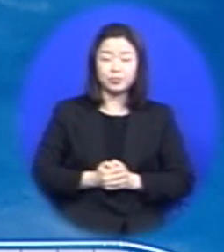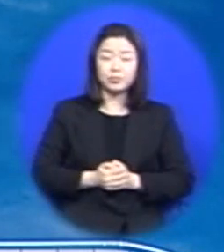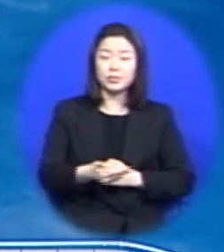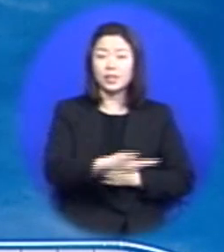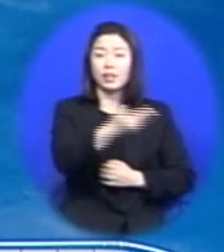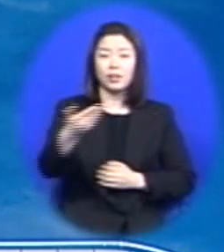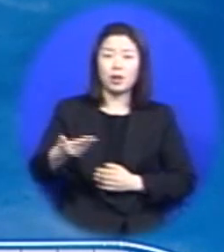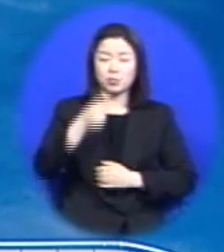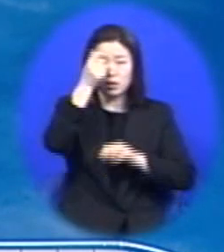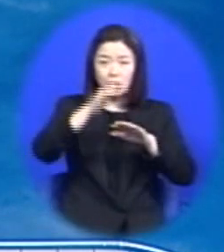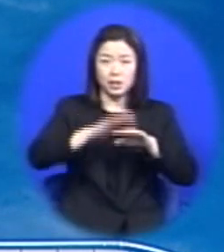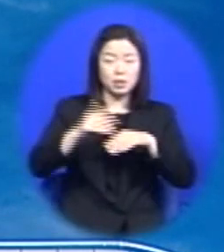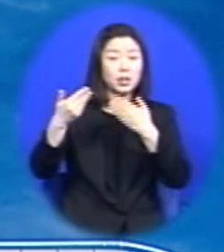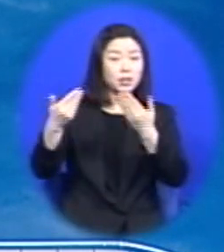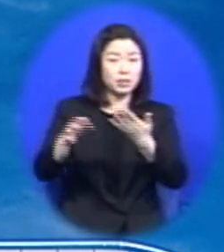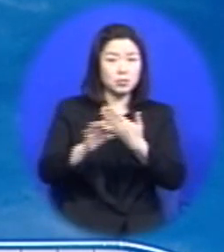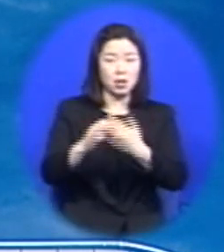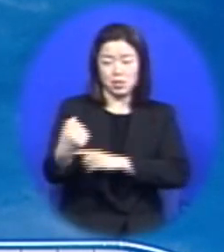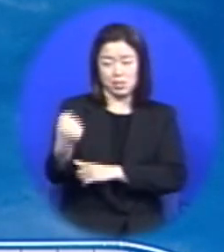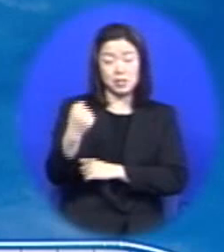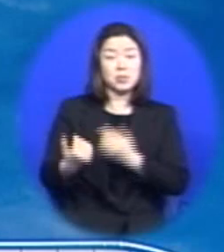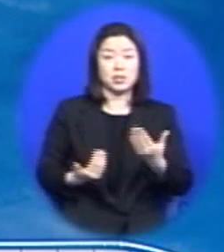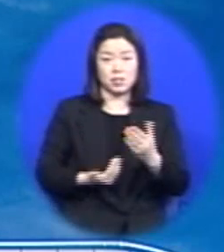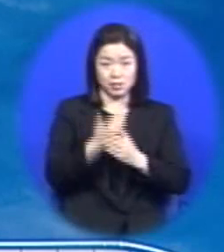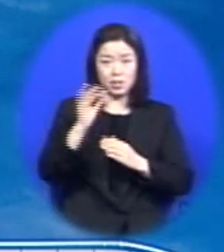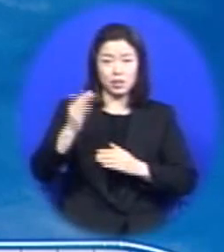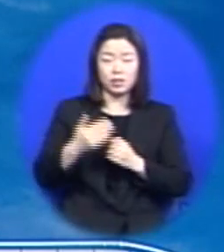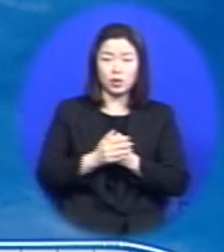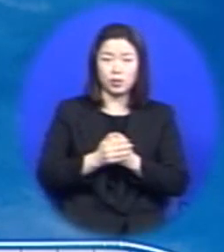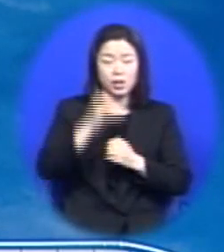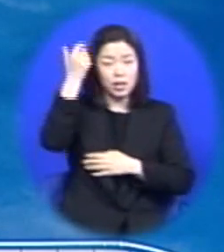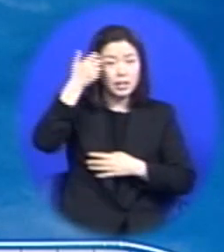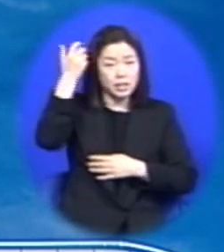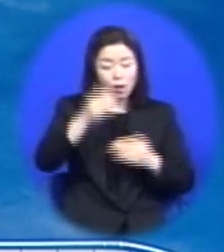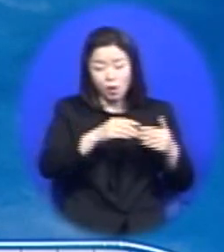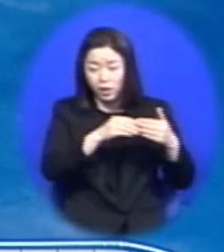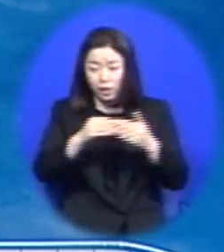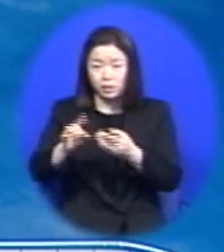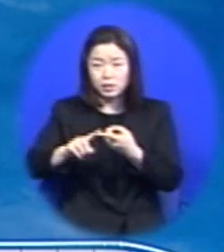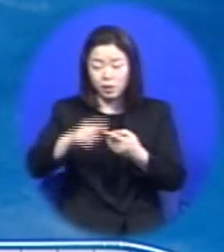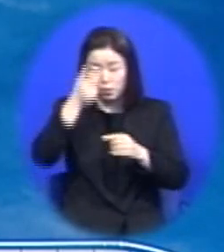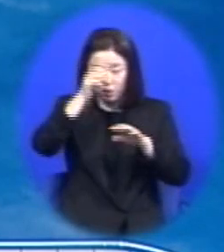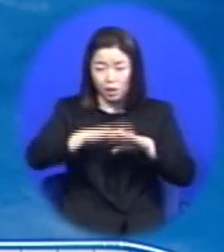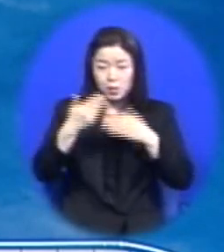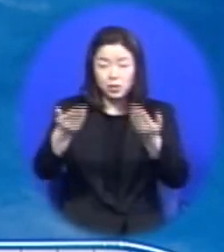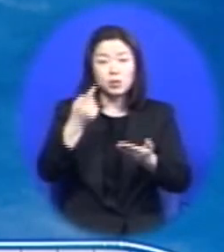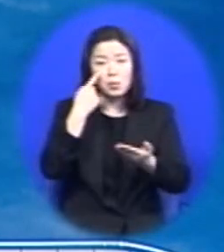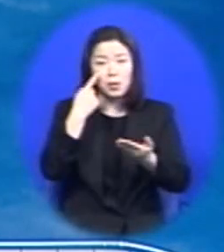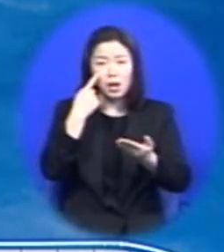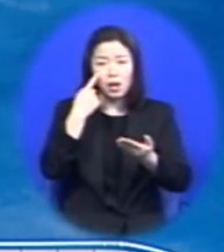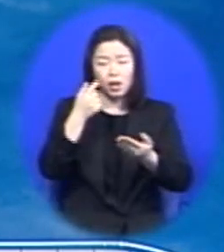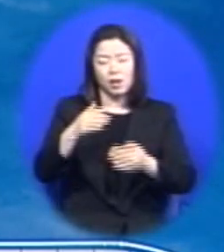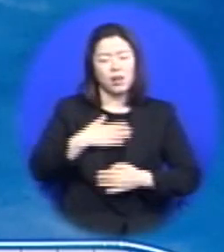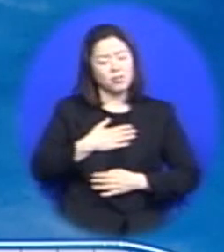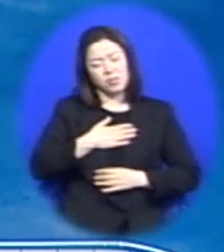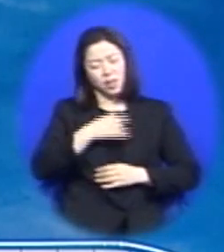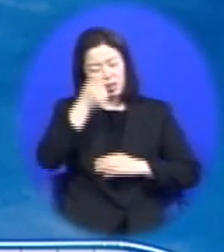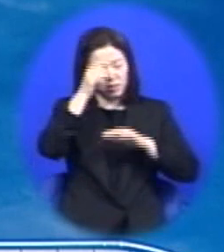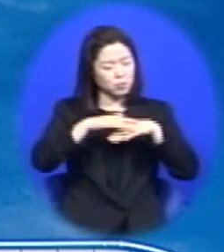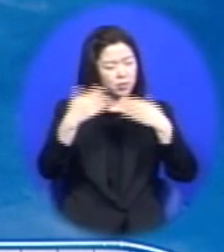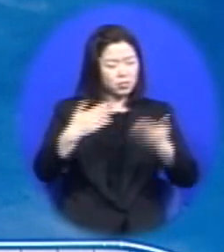여러분 예배 드리면 힘이 나요. 이 영이 이끄는 대로 예배 드려보세요. 예배 드릴 기분 아니에요. 나 지금 예배 드릴 심정